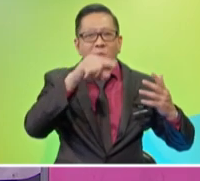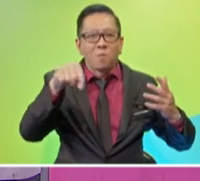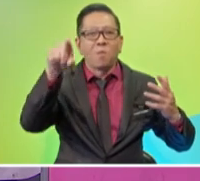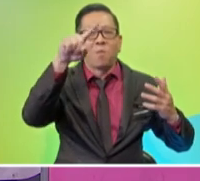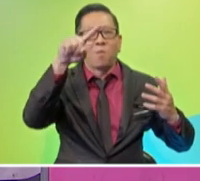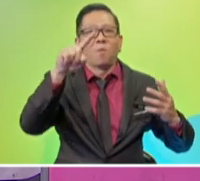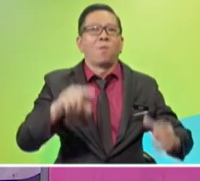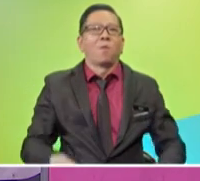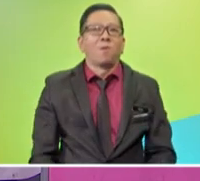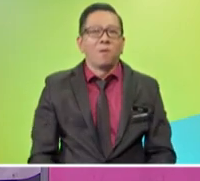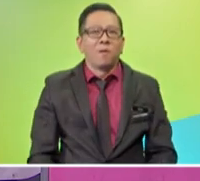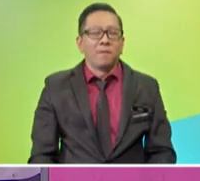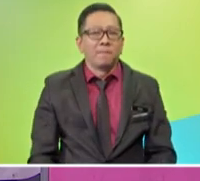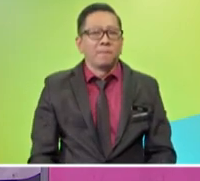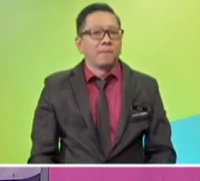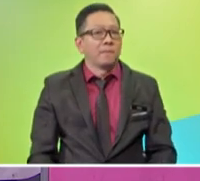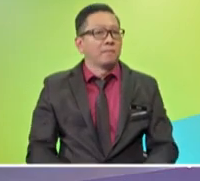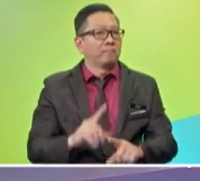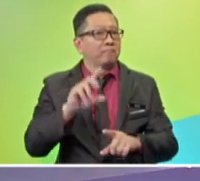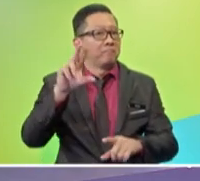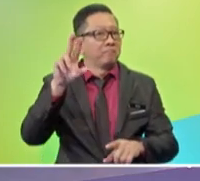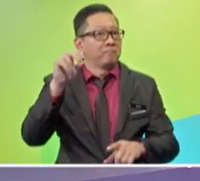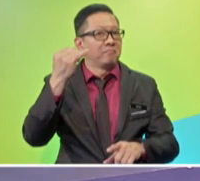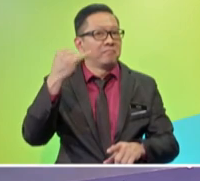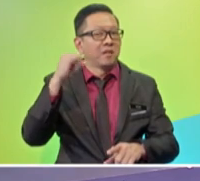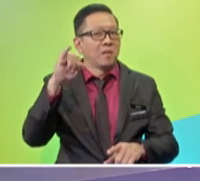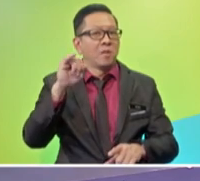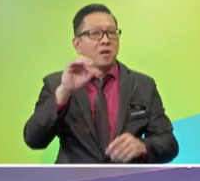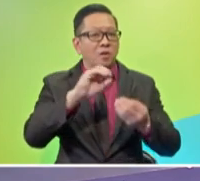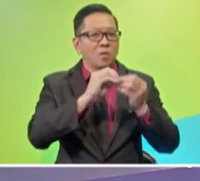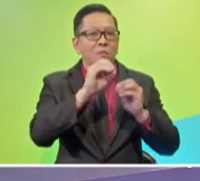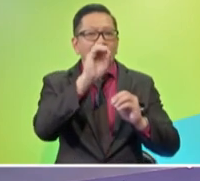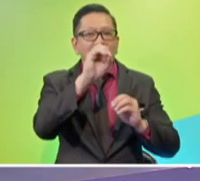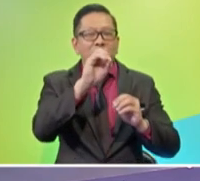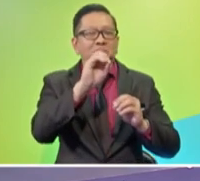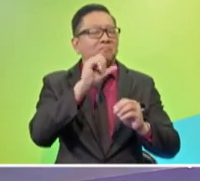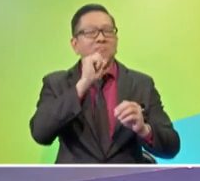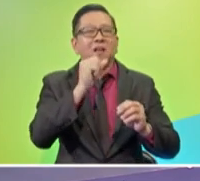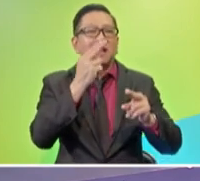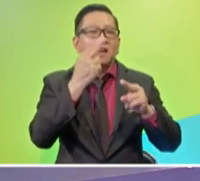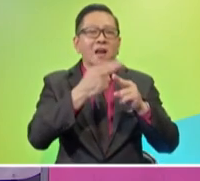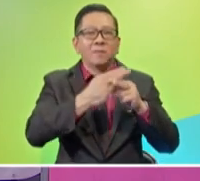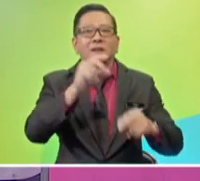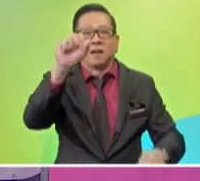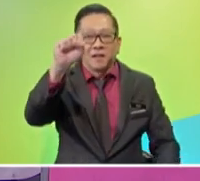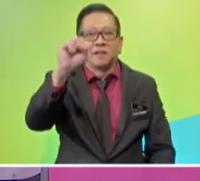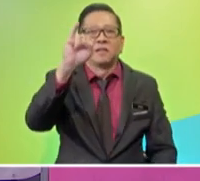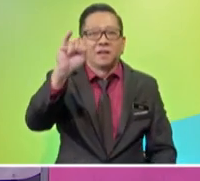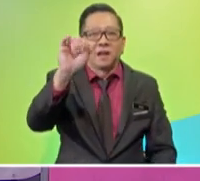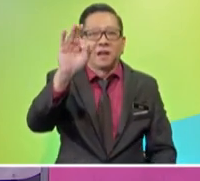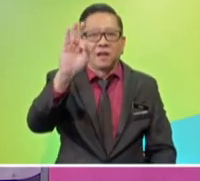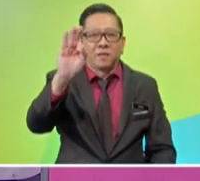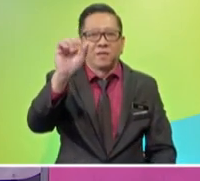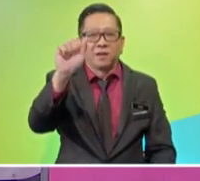ini. Wah. Jadi kita tak boleh cakap nombor kosong. Tak ada. Kita cakap nombor sifar. Wah, itu dia. Ingat murid-murid, jadi macam